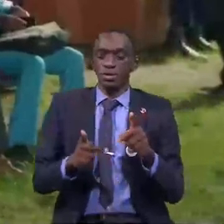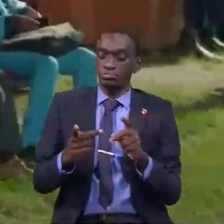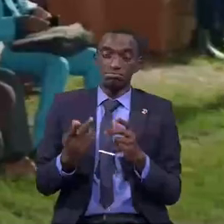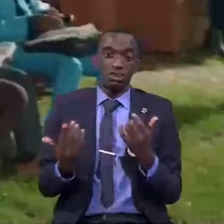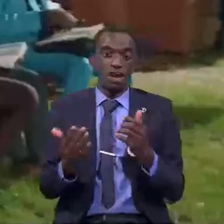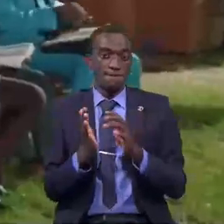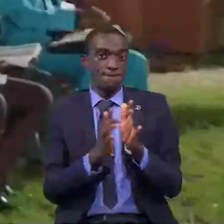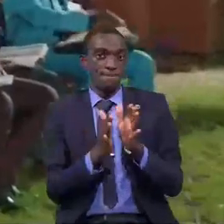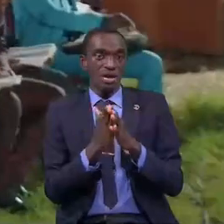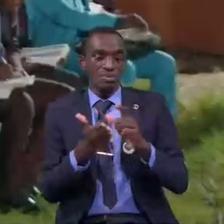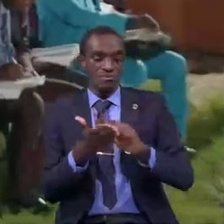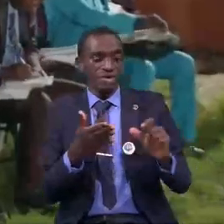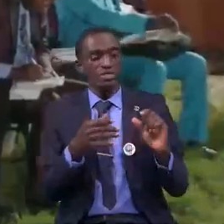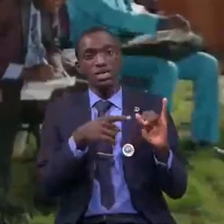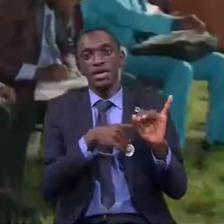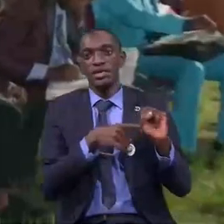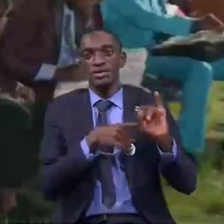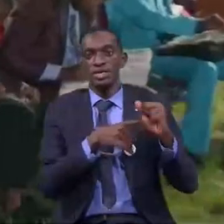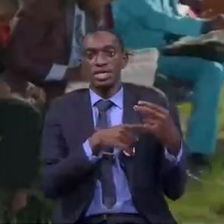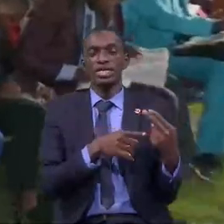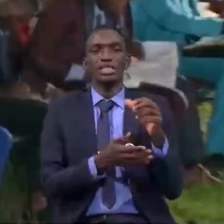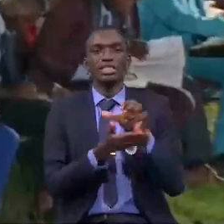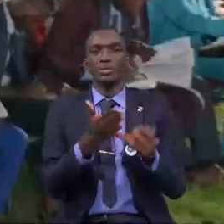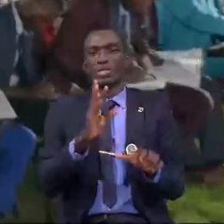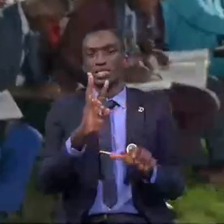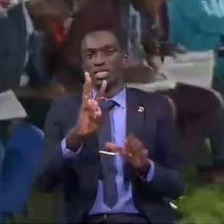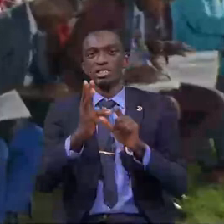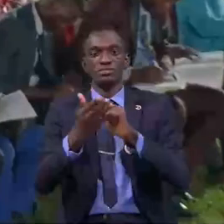Ésaïe 6, verset 5.